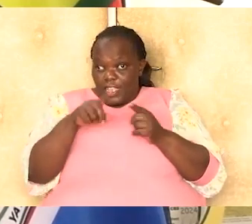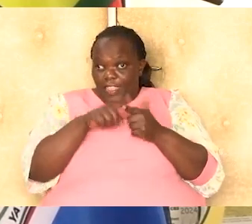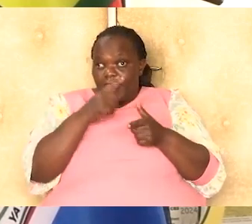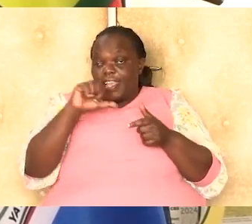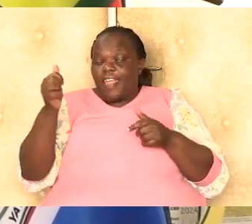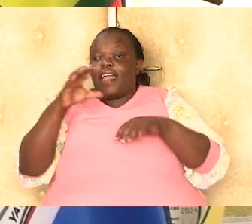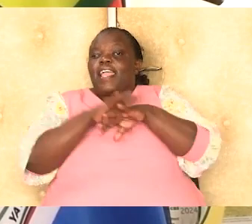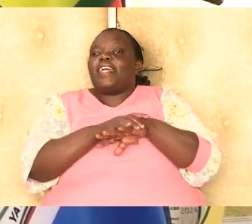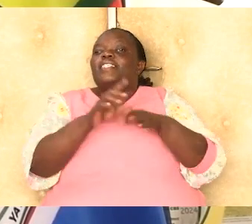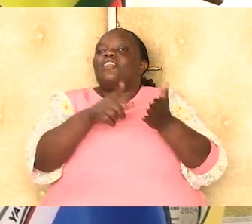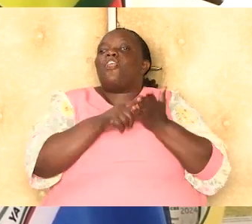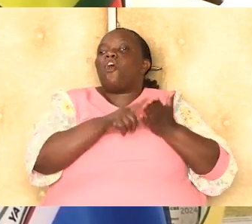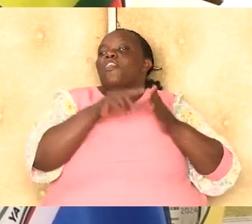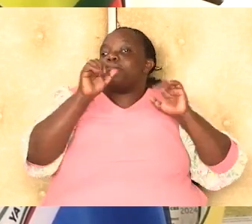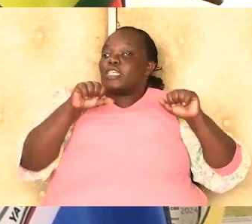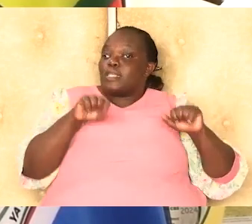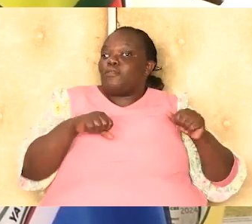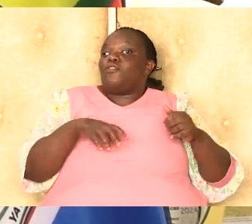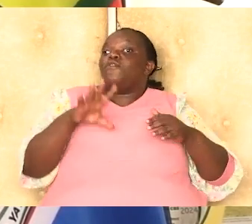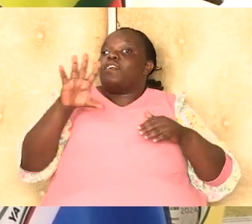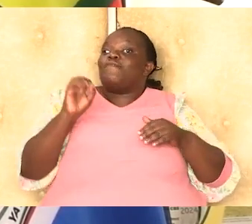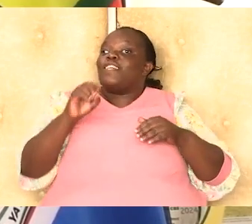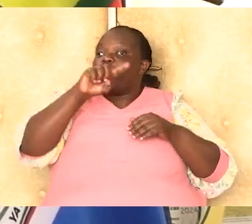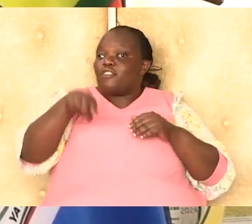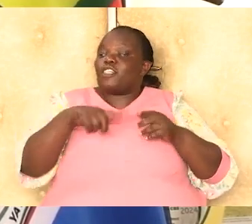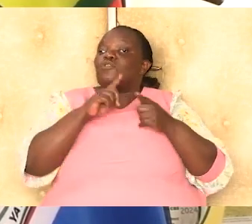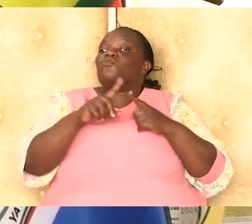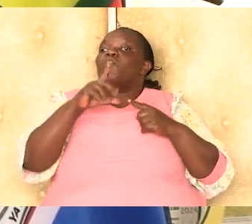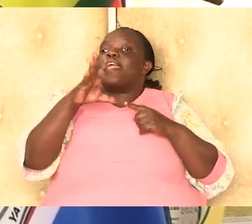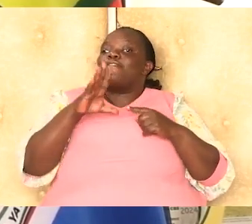ambayo wana zakachukua hile mortgage mkopo wa shilingi alfu hamsini paka